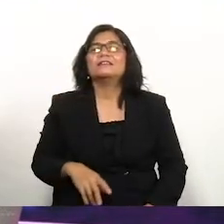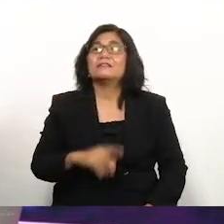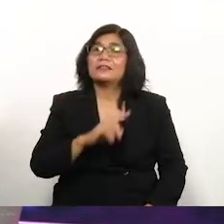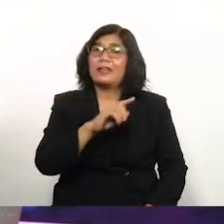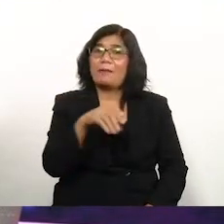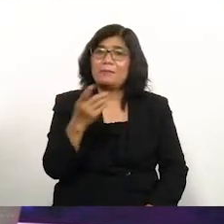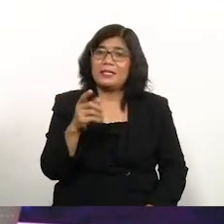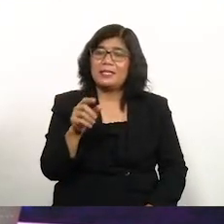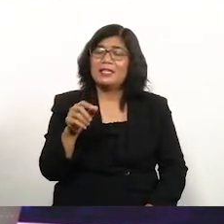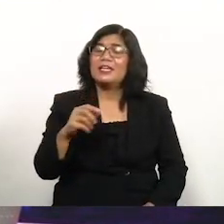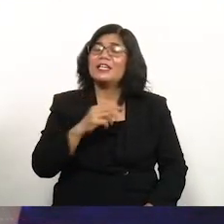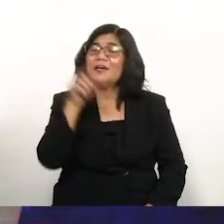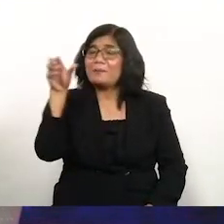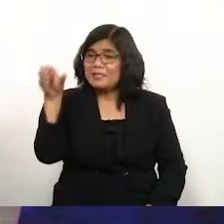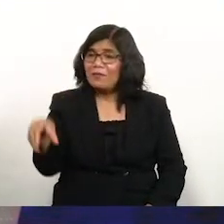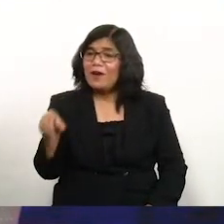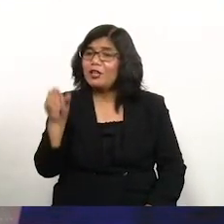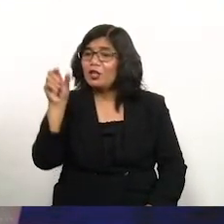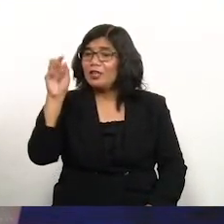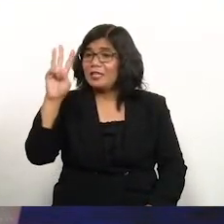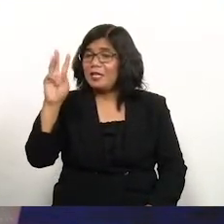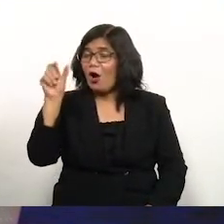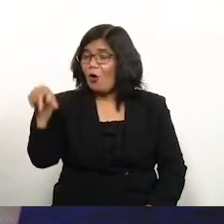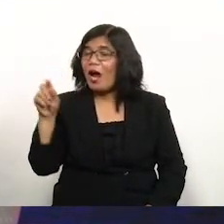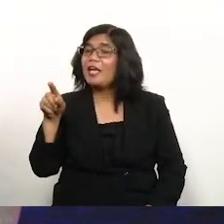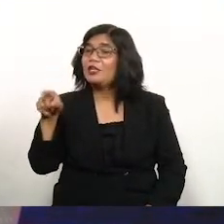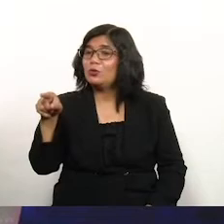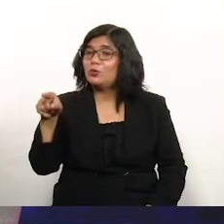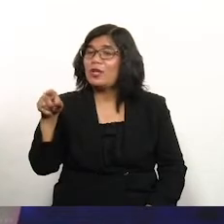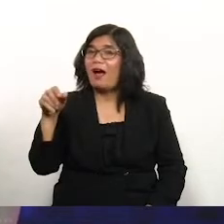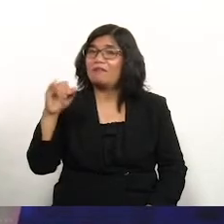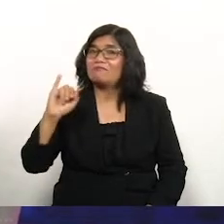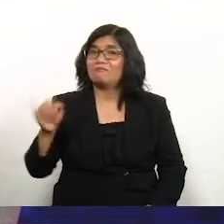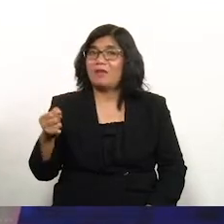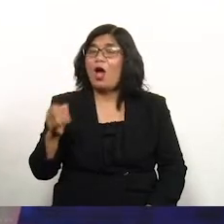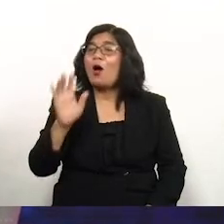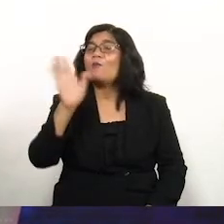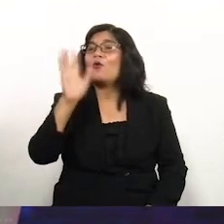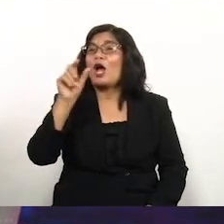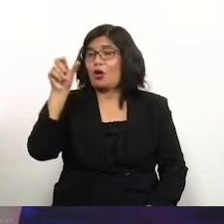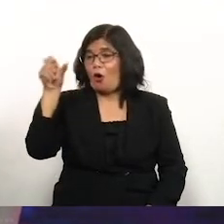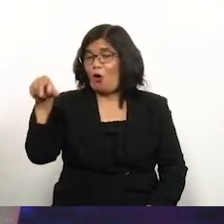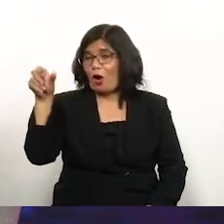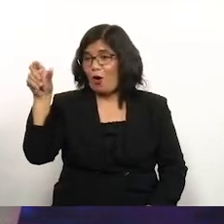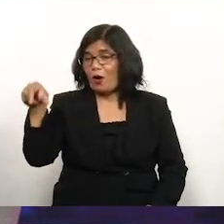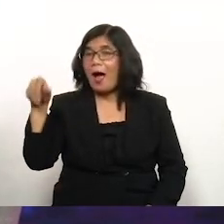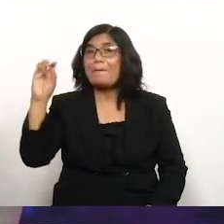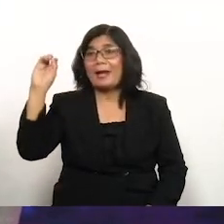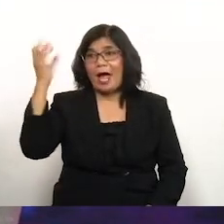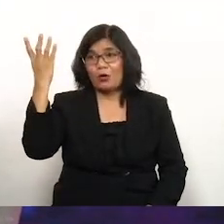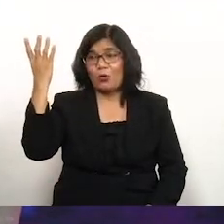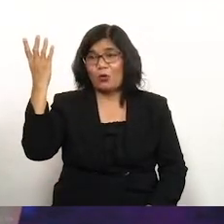semua orang Manado penghianat nggak bener Oh ya gan nya begitu juga ketika saudara melihat